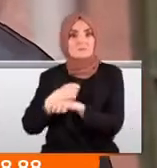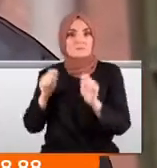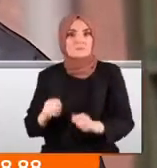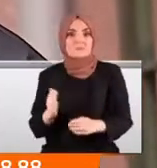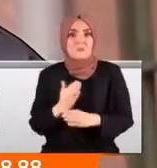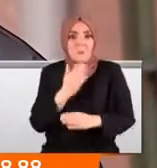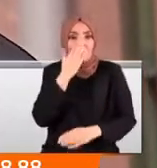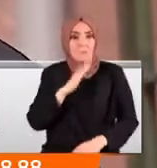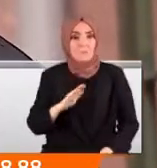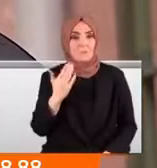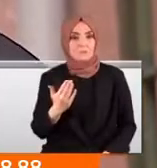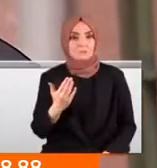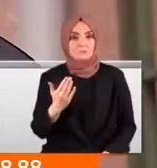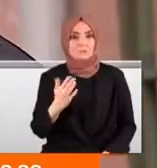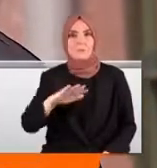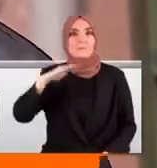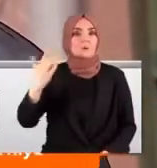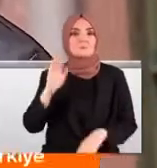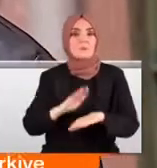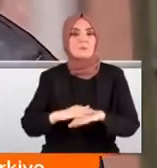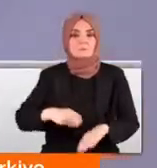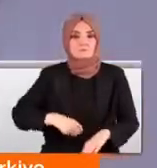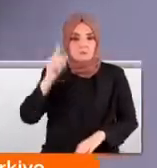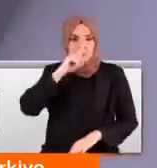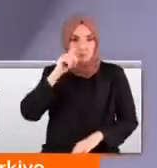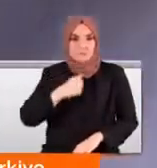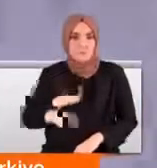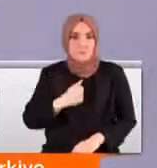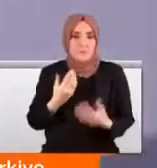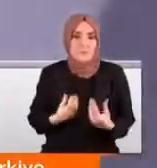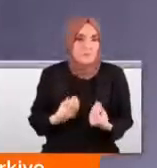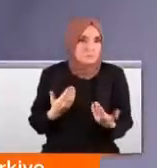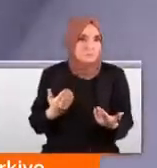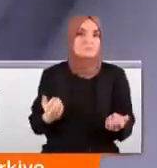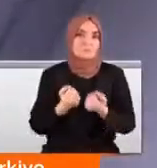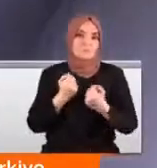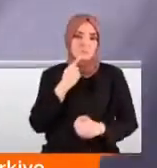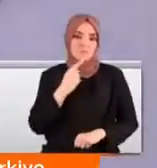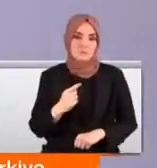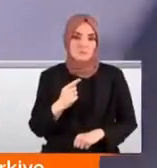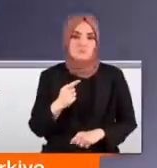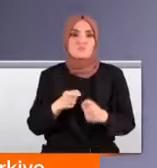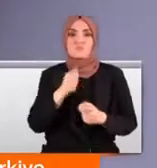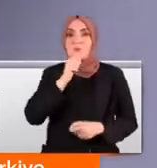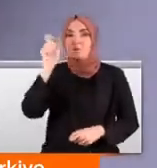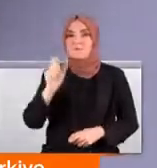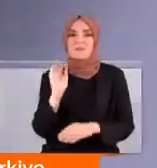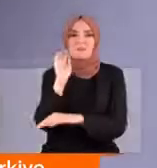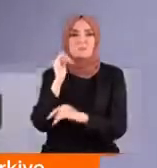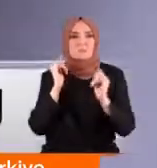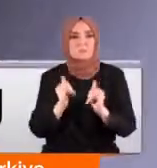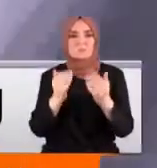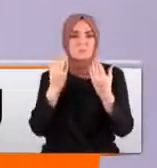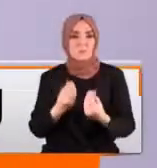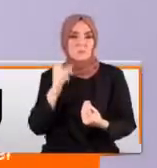yere başkalarının işlediği suçtan dolayı. Burhan Ustabaş'ın hayatını kabusa çeviren o kişi bir süre sonra